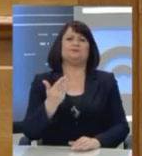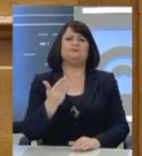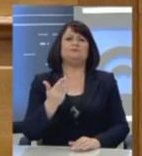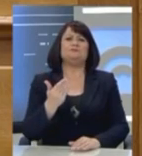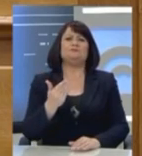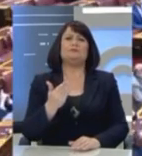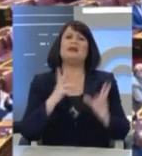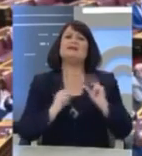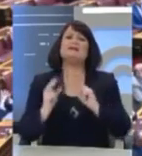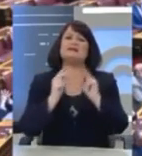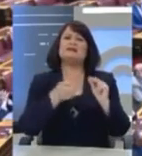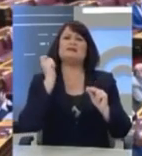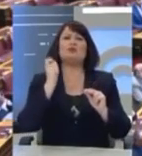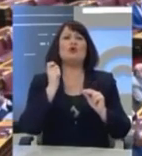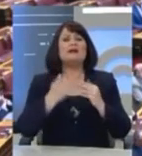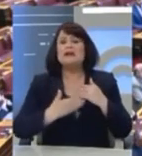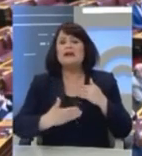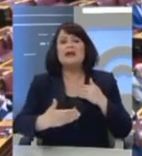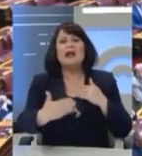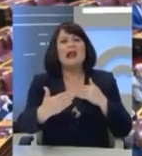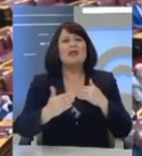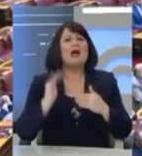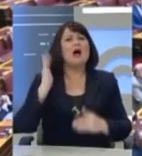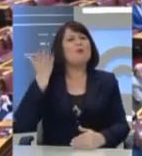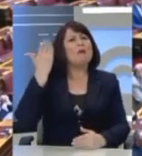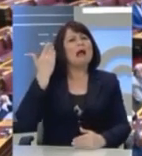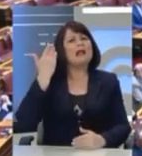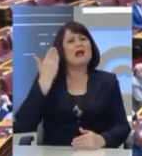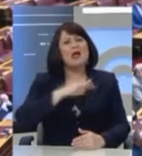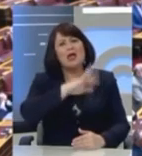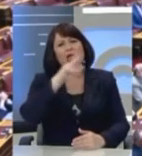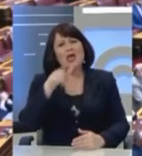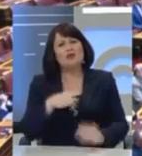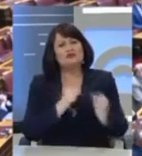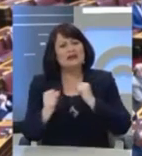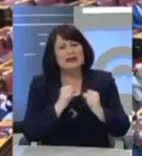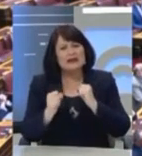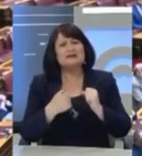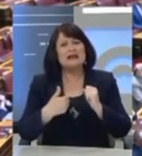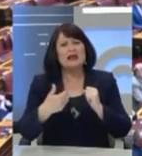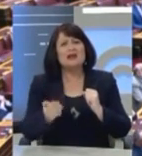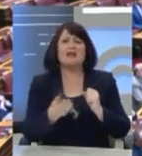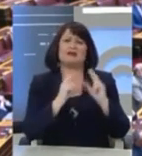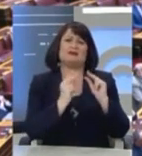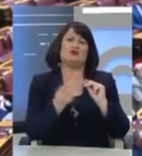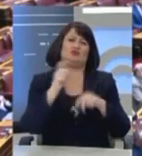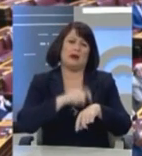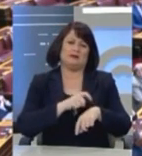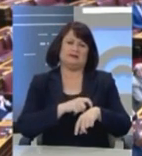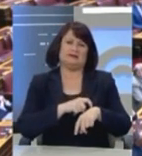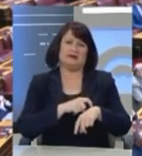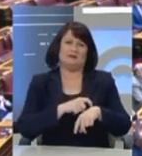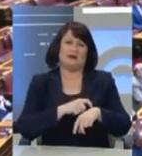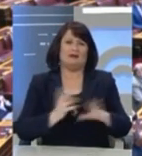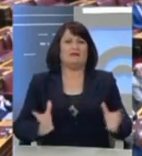ανοιχτή πολιτική συζήτηση για την πορεία της χώρας από τότε έως τα χρόνια της κρίσης, διότι η ιστορία της Ελλάδας και ευτυχώς δεν